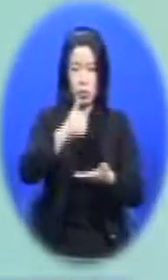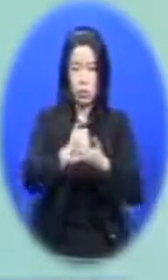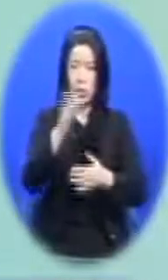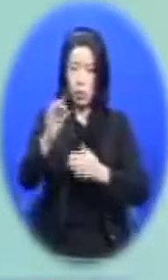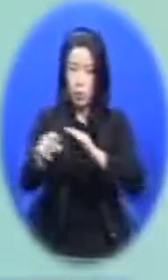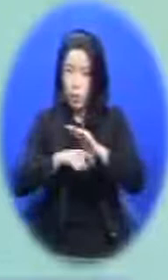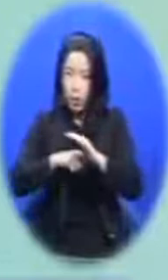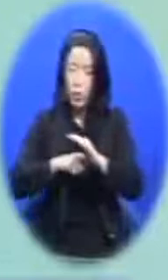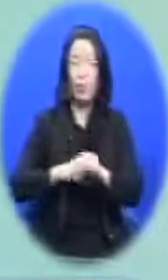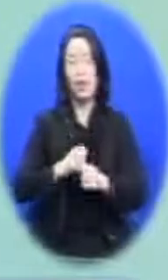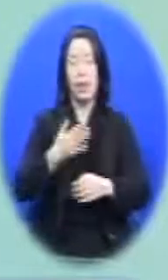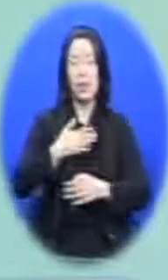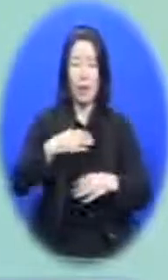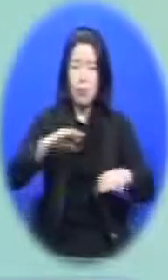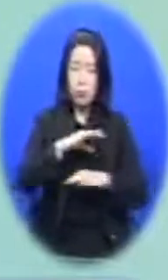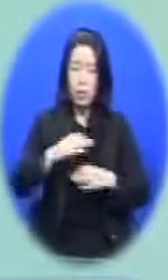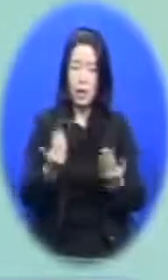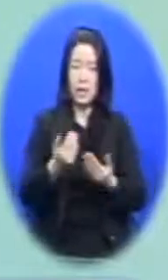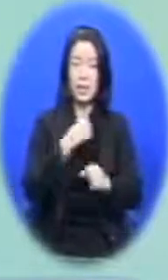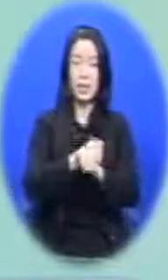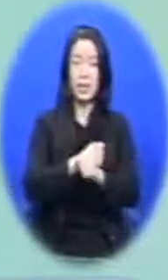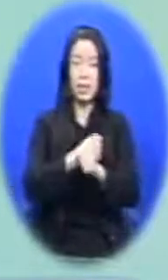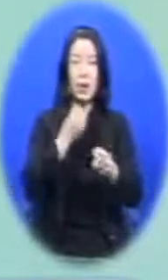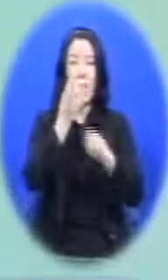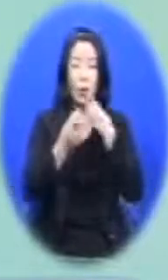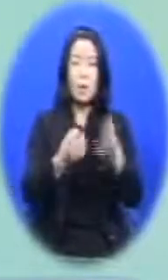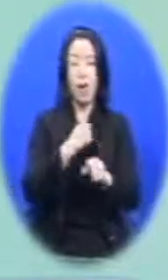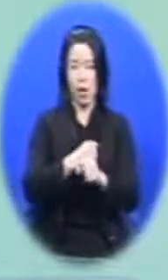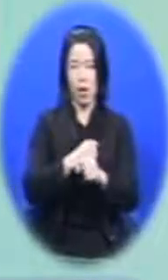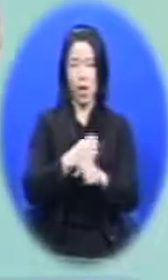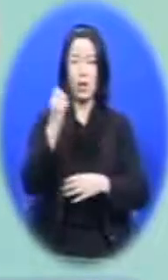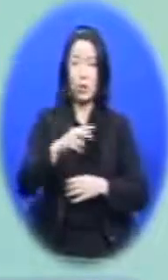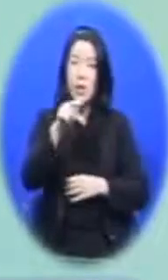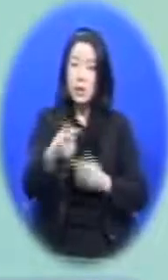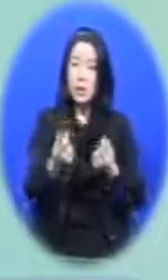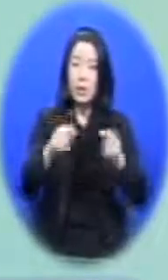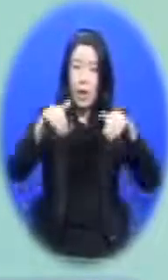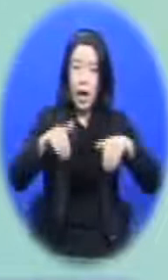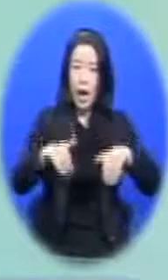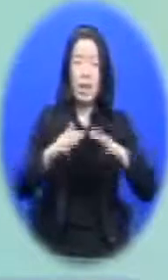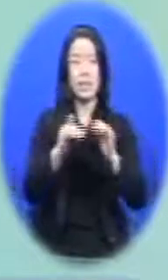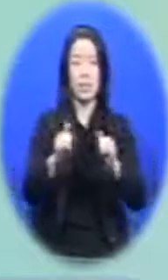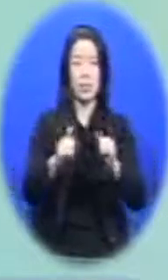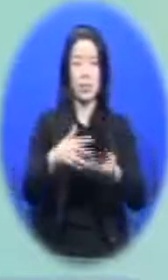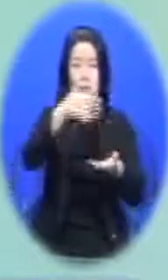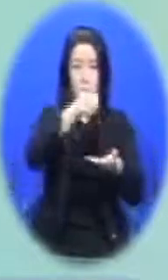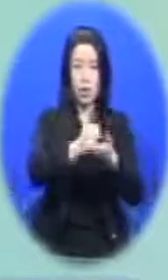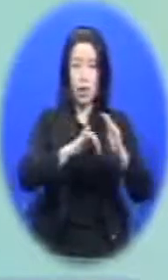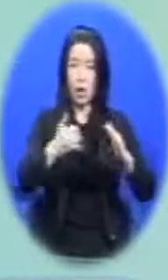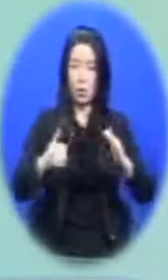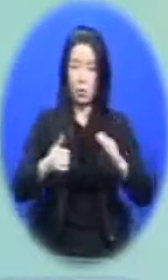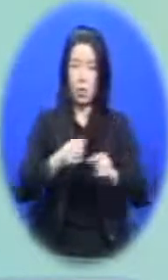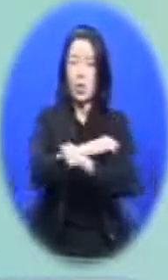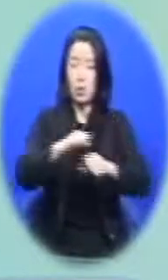가로채고 내가 이렇게 부정한 일을 했다는 고백을 하고 그런 하인을 또 그 주인과 가족들이